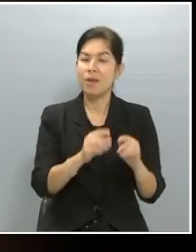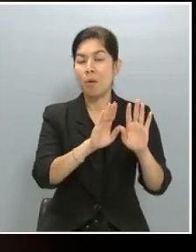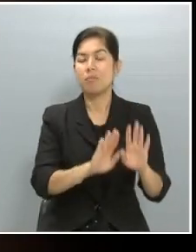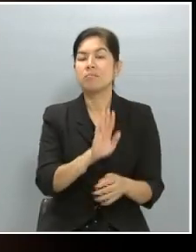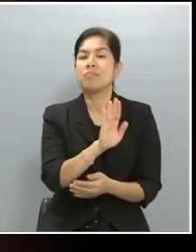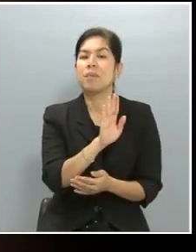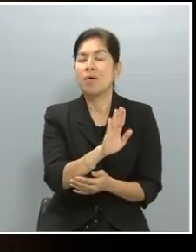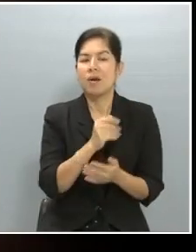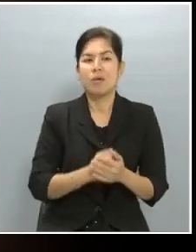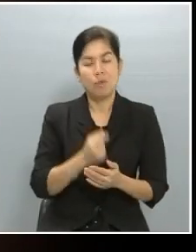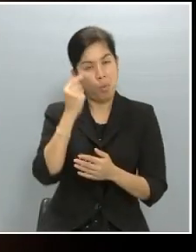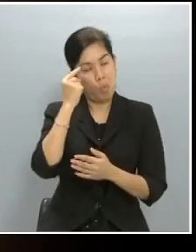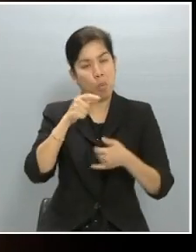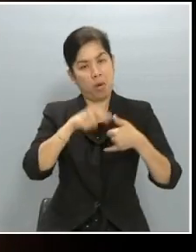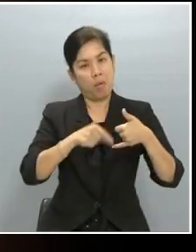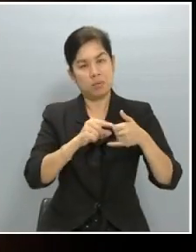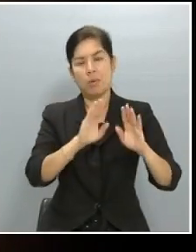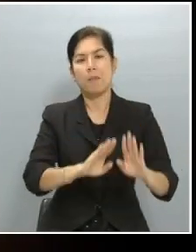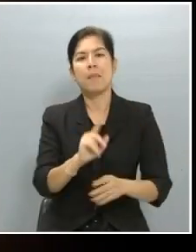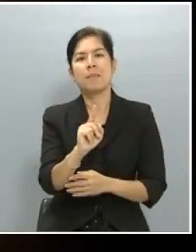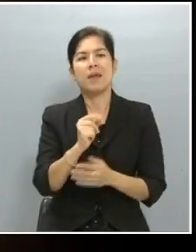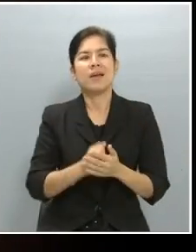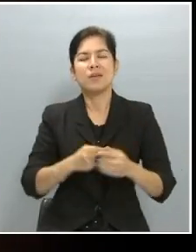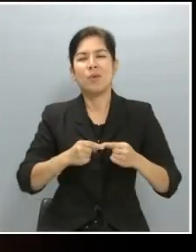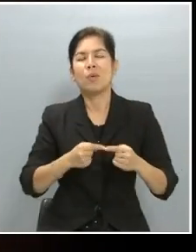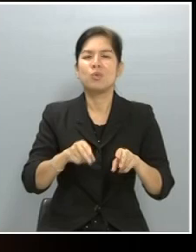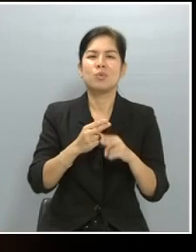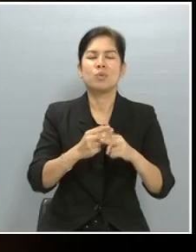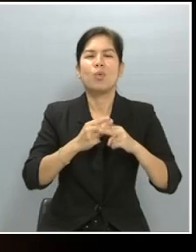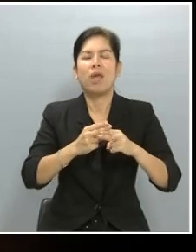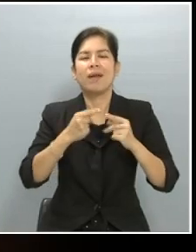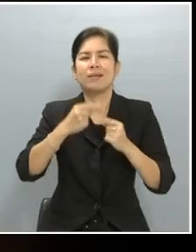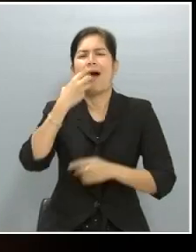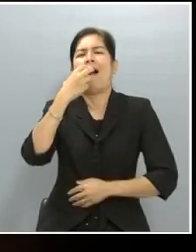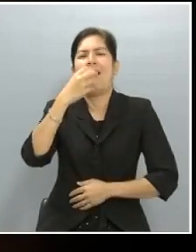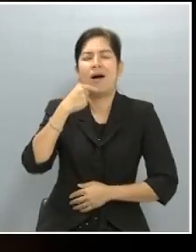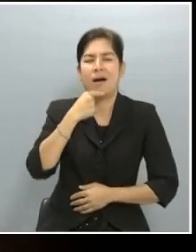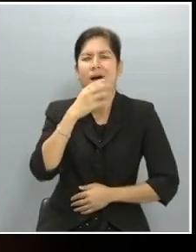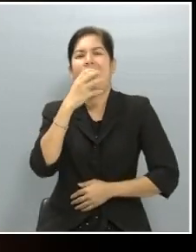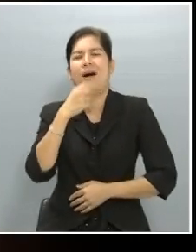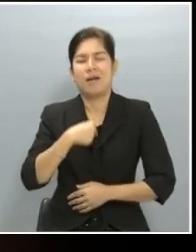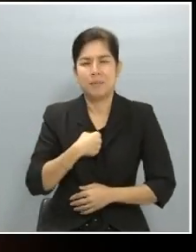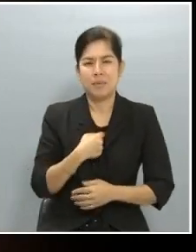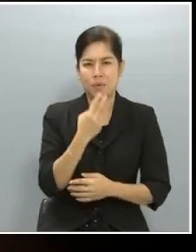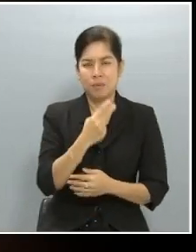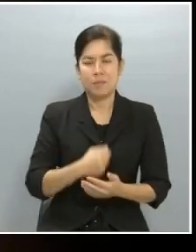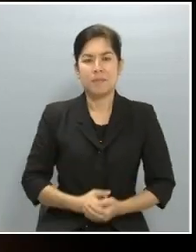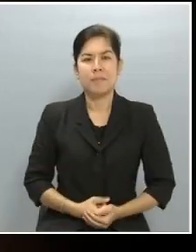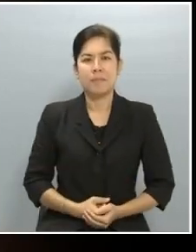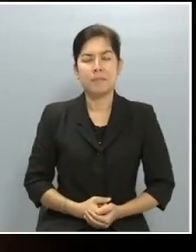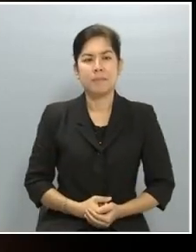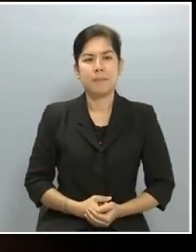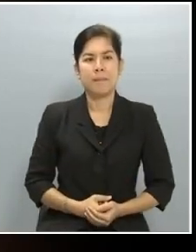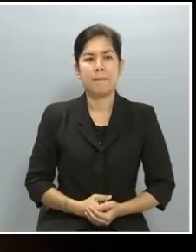ะไม่ต้องรอให้คนหัวเราะก็หัวเราะตัวเองแล้วครับคือแล้วก็ชอบพูดคำว่า I love this game คือผม